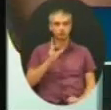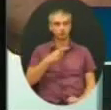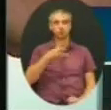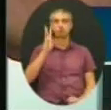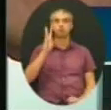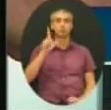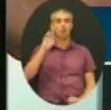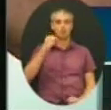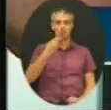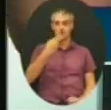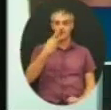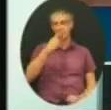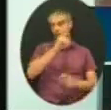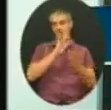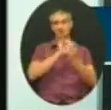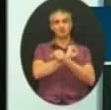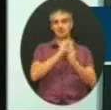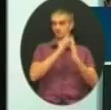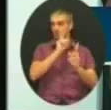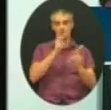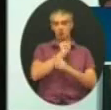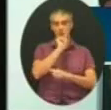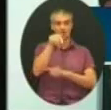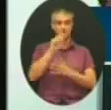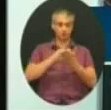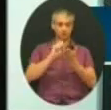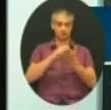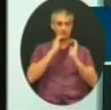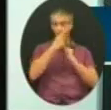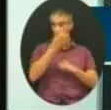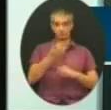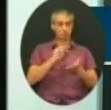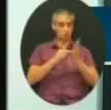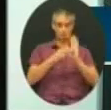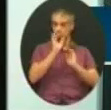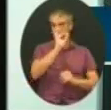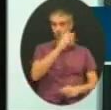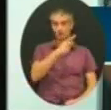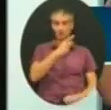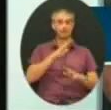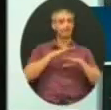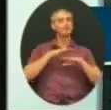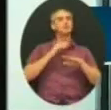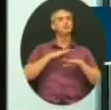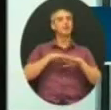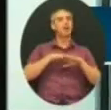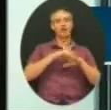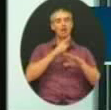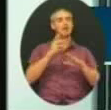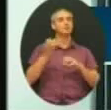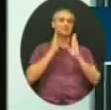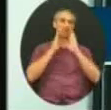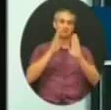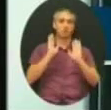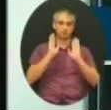יושב היום במעצר בית, הוא אסור, מנוע מלהגיע למשרד, הוא מינוי פוליטי של, מינוי, משרת אמון, סליחה, של ראש הממשלה.